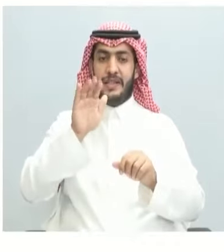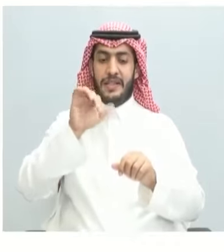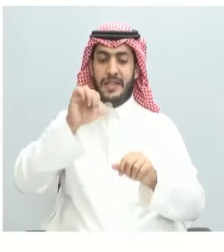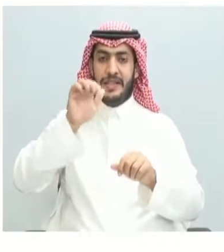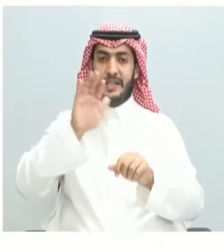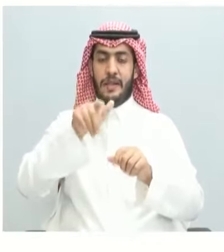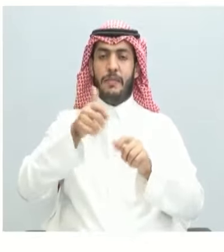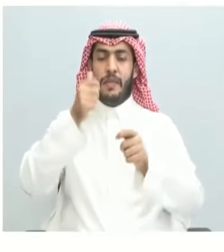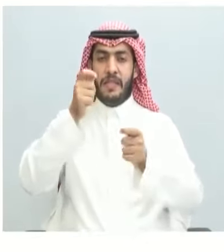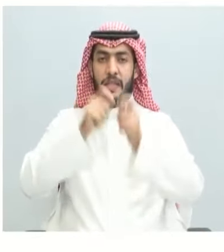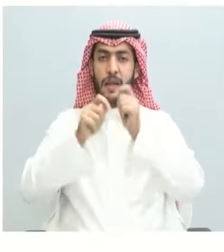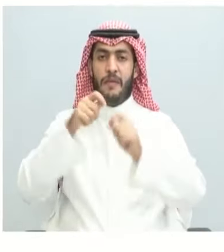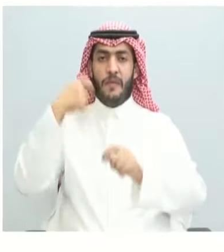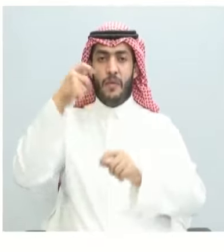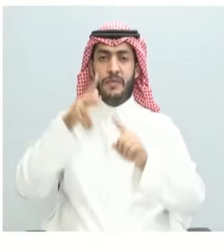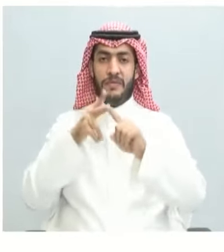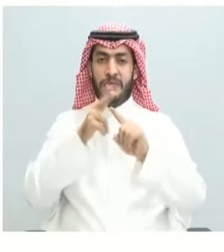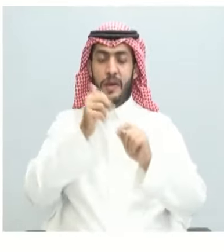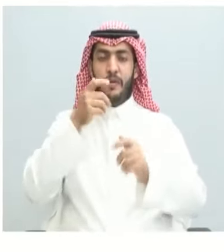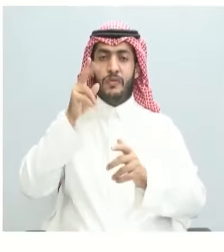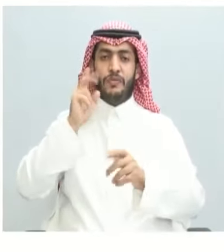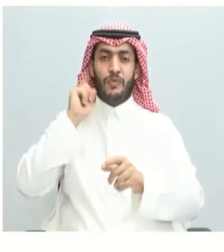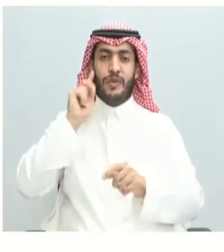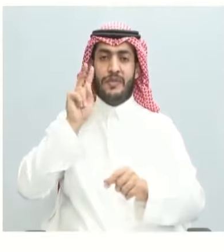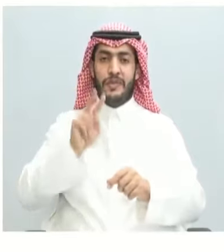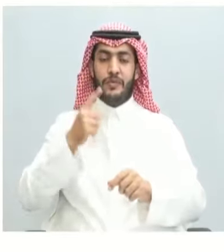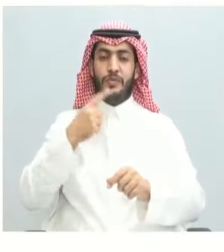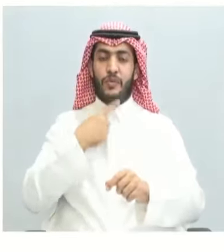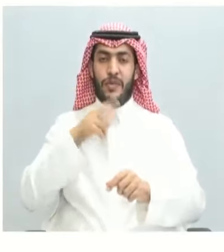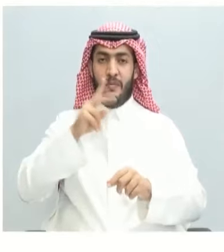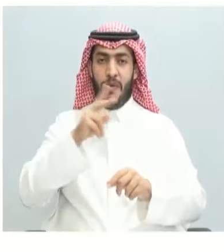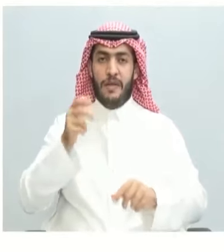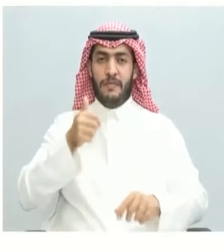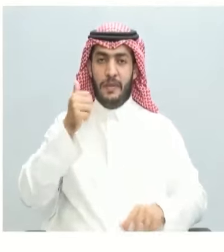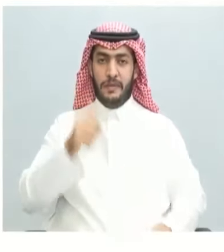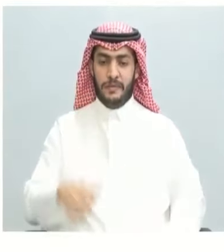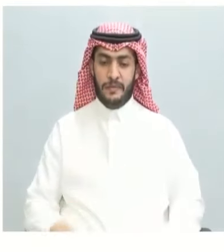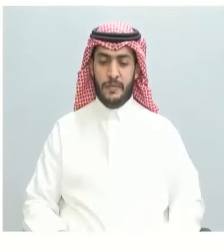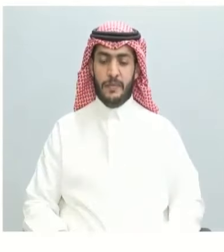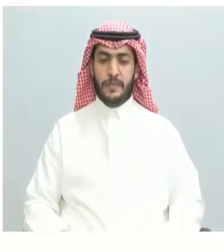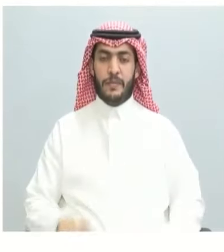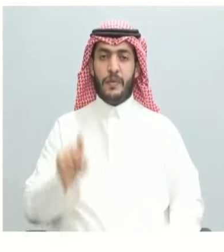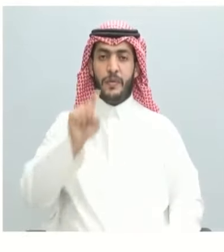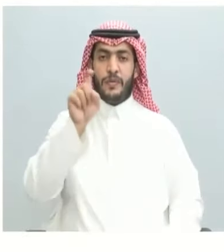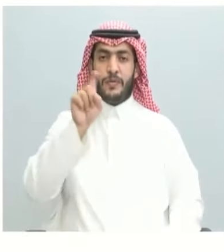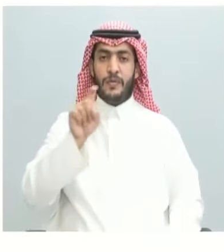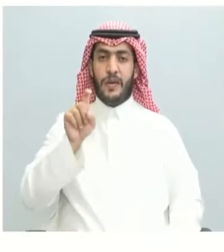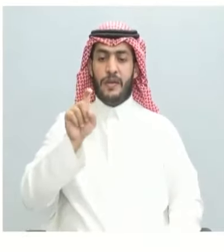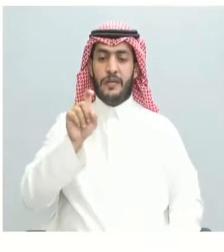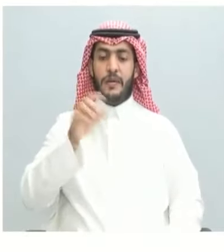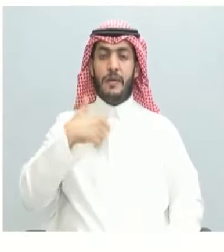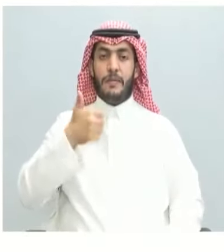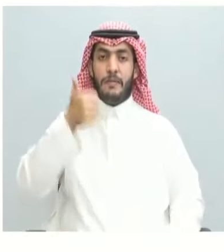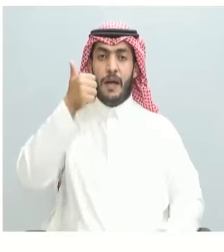خلاله تعديل المقاطع الصوتيه او تسجيل اصواتنا او الاصوات الاخرى طيب سؤال اخر هل